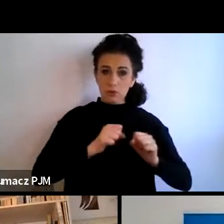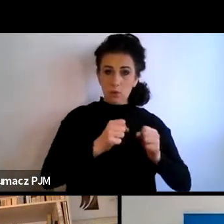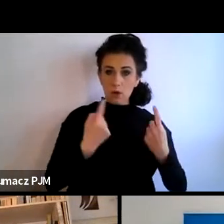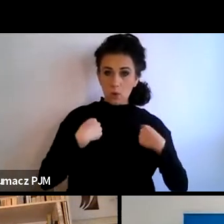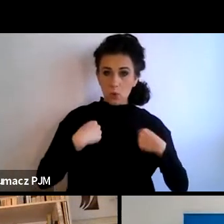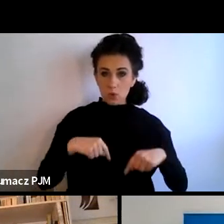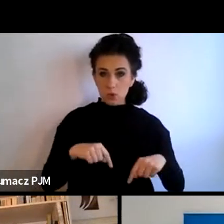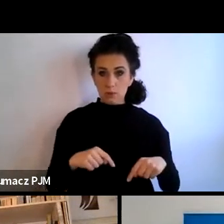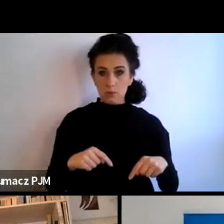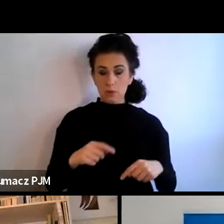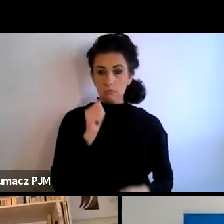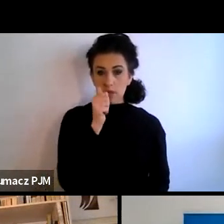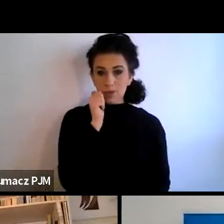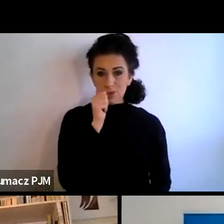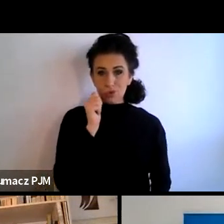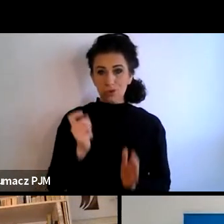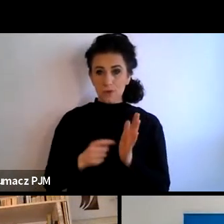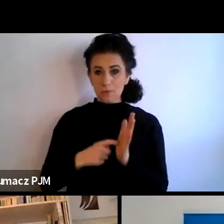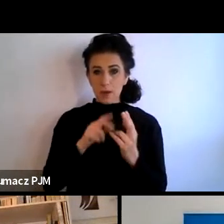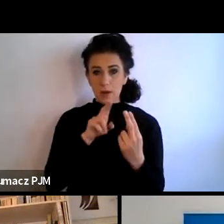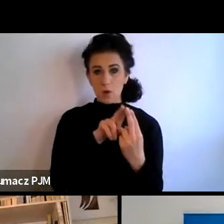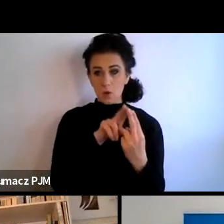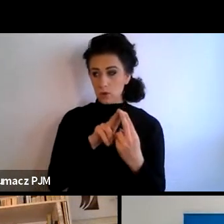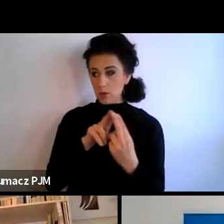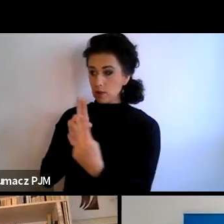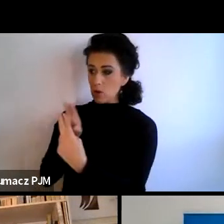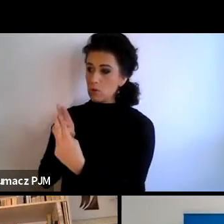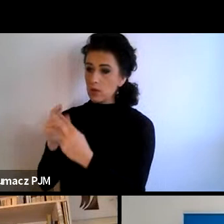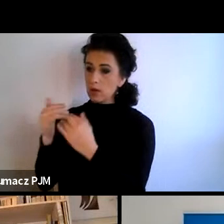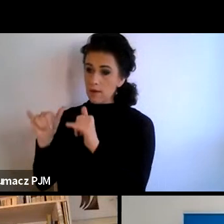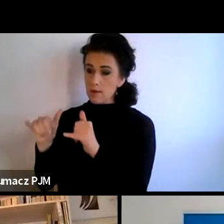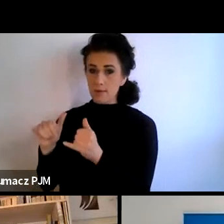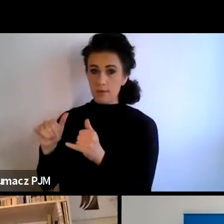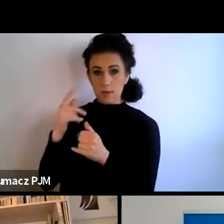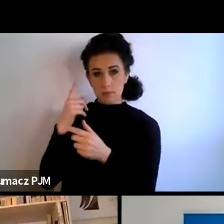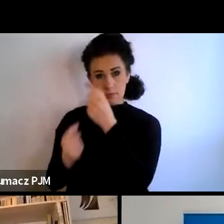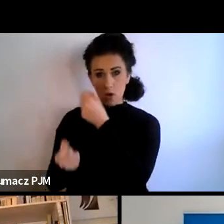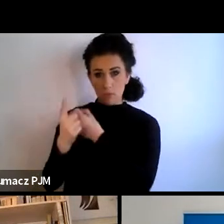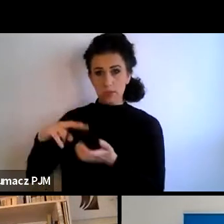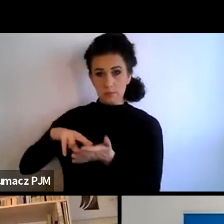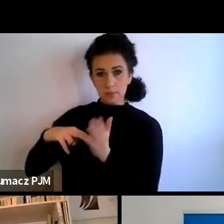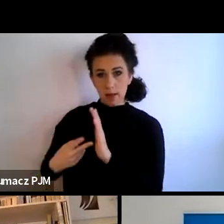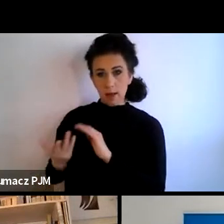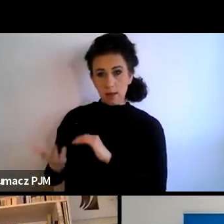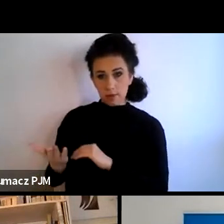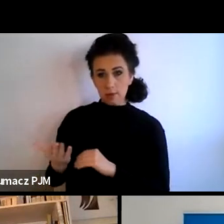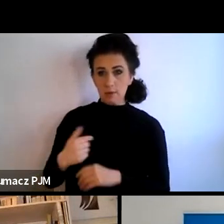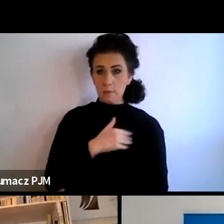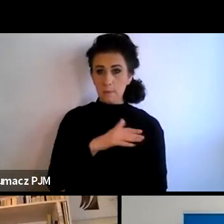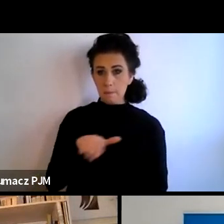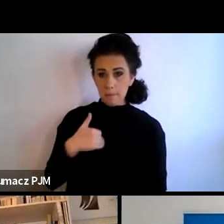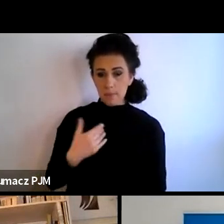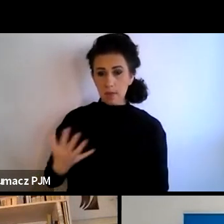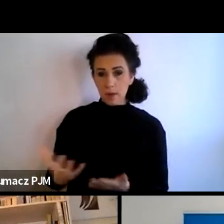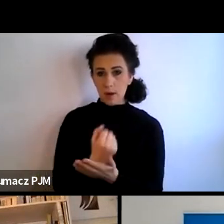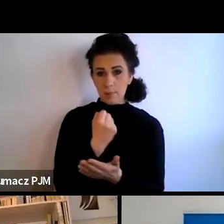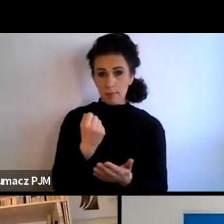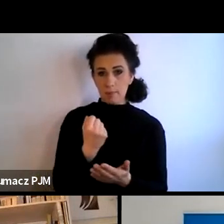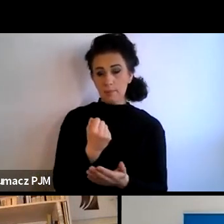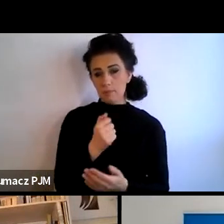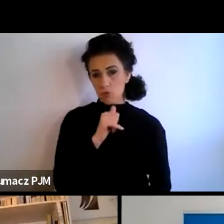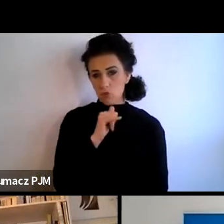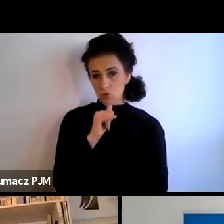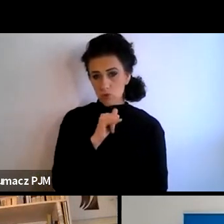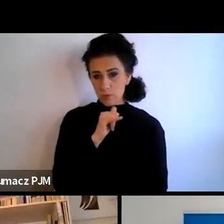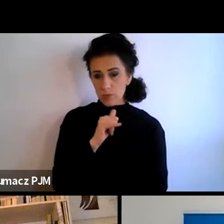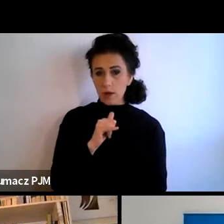to, każdy z tych kontaktów wymaga odrębnej strategii. My te strategie jak gdyby opanowujemy w